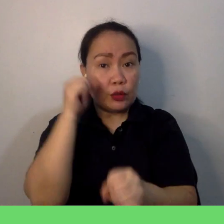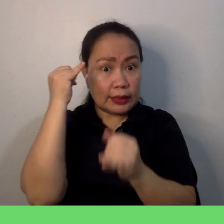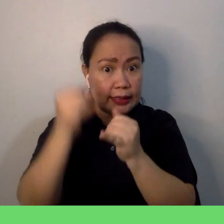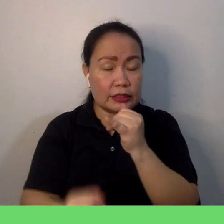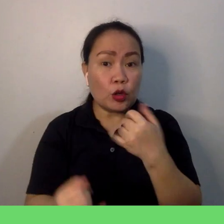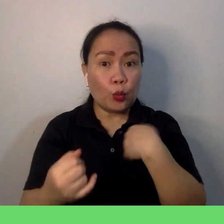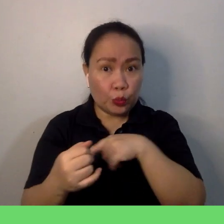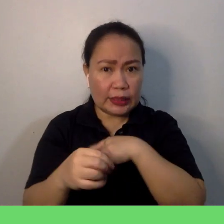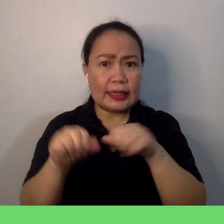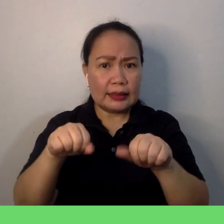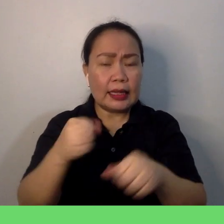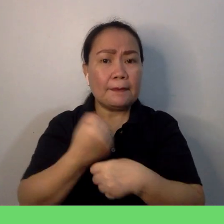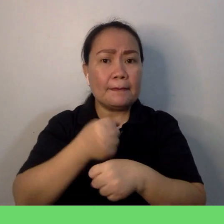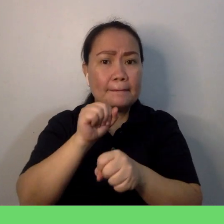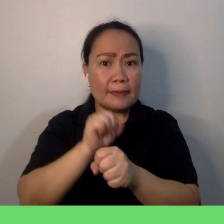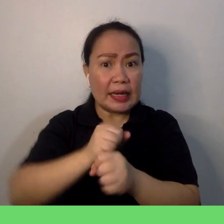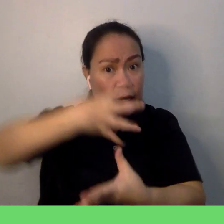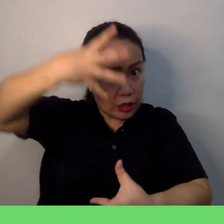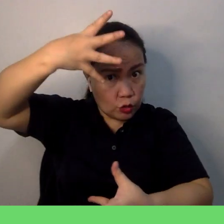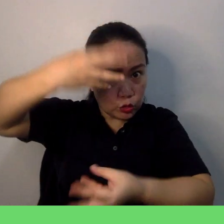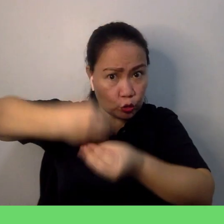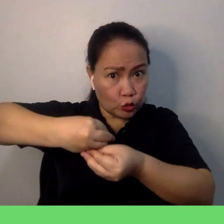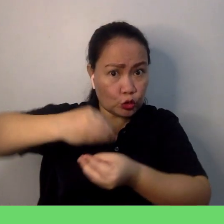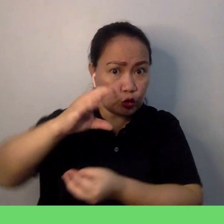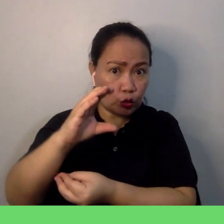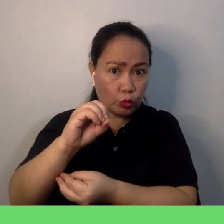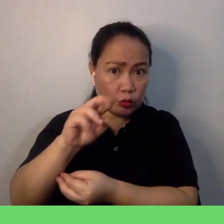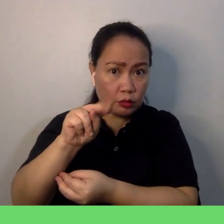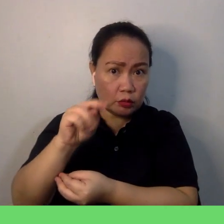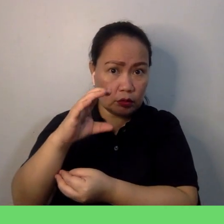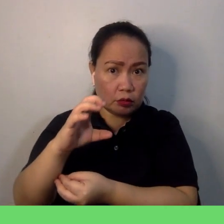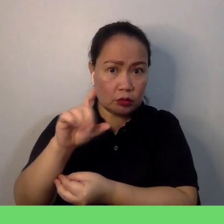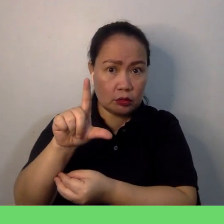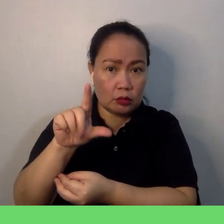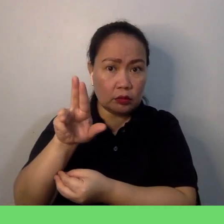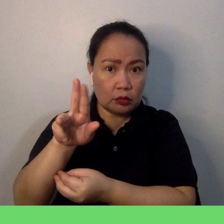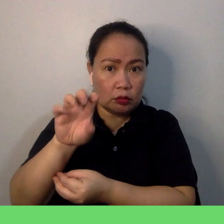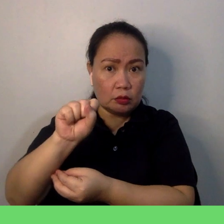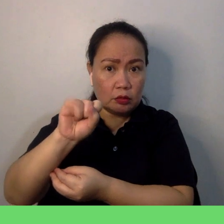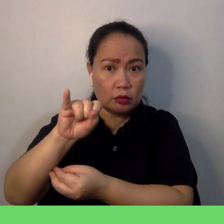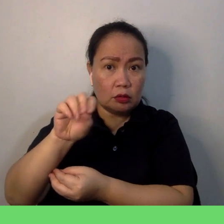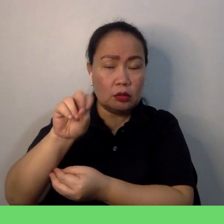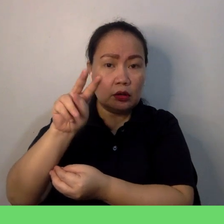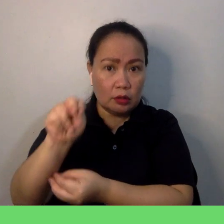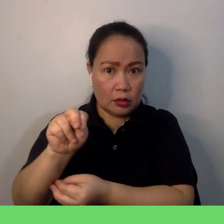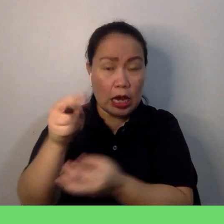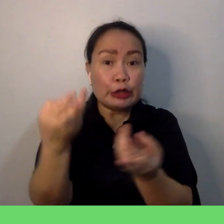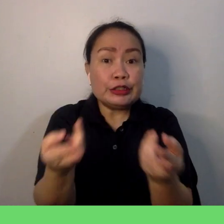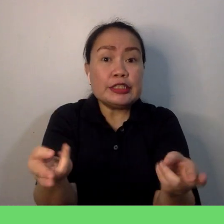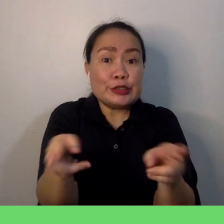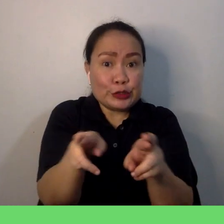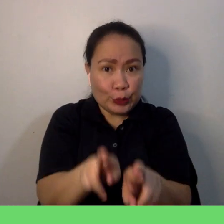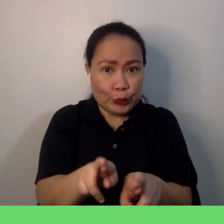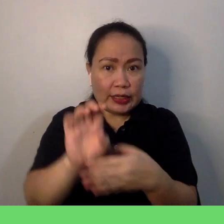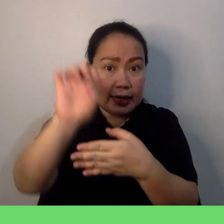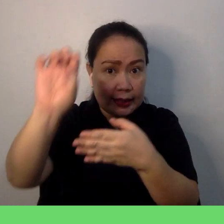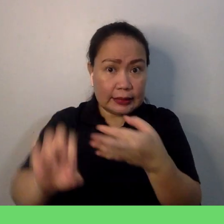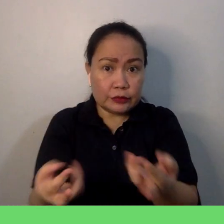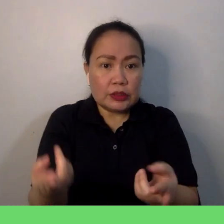the conclusion. So ano ba itong mga conclusions na to? Ito yung result. Okay, ito yung